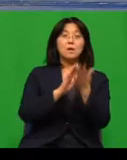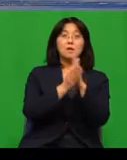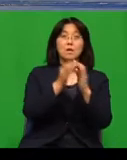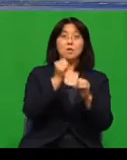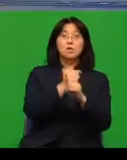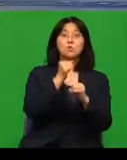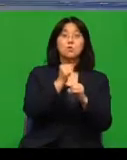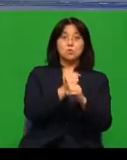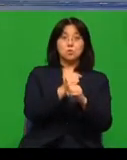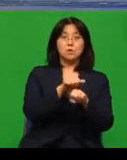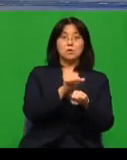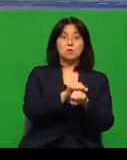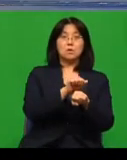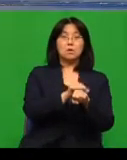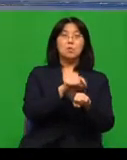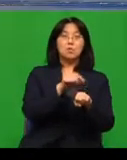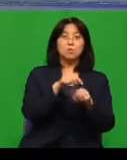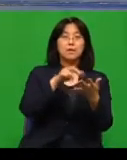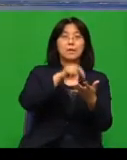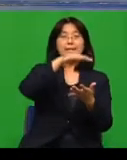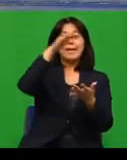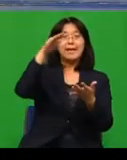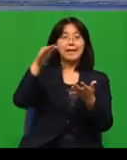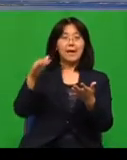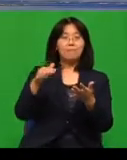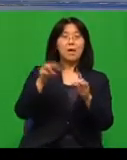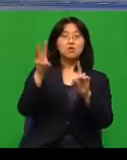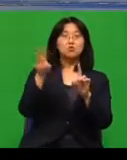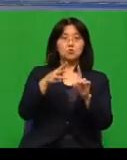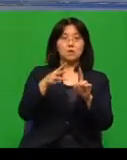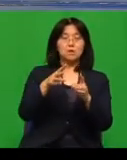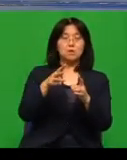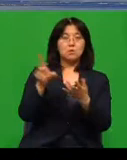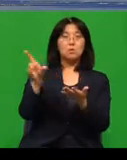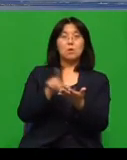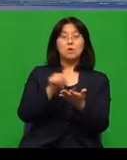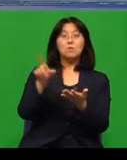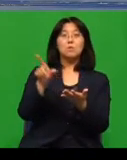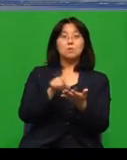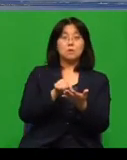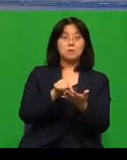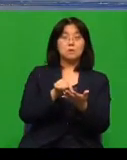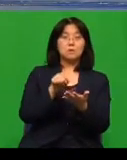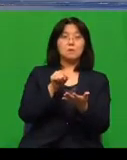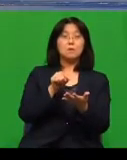県産大の立山杉を生かしたものに